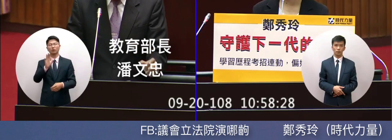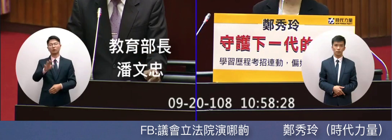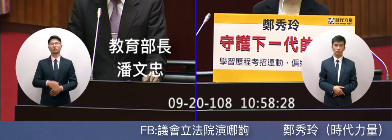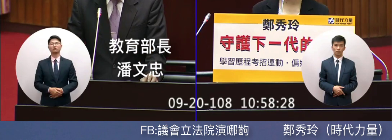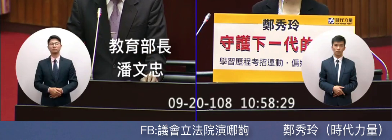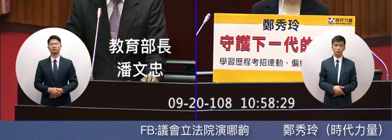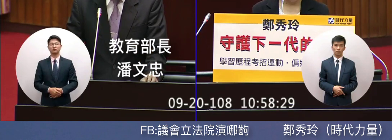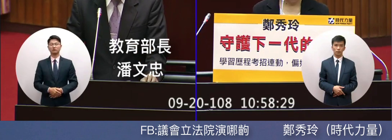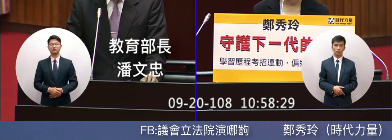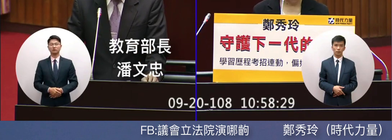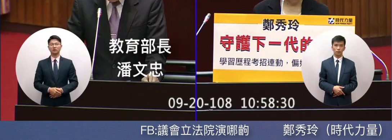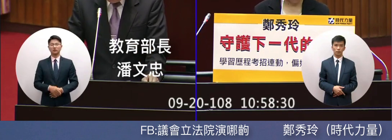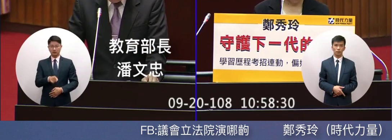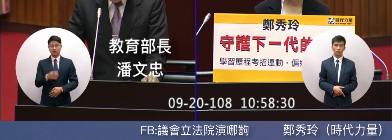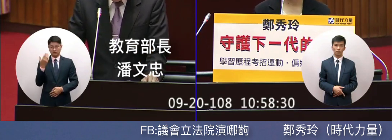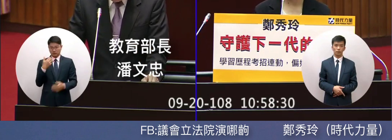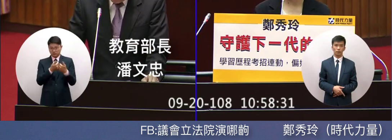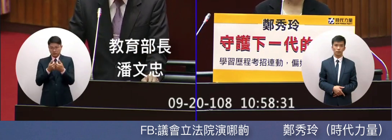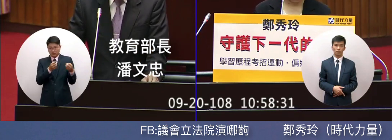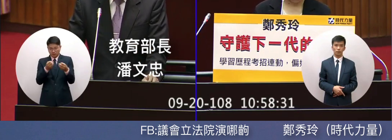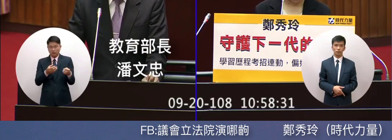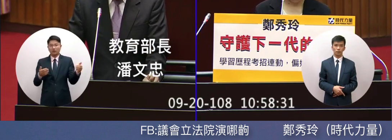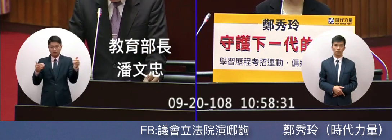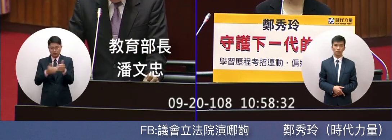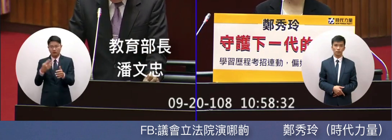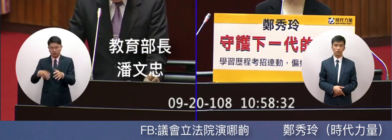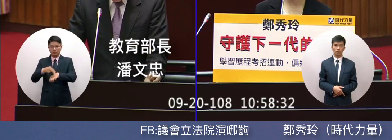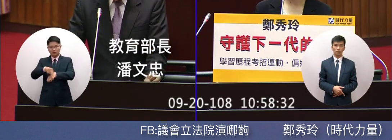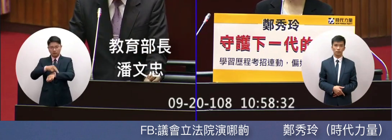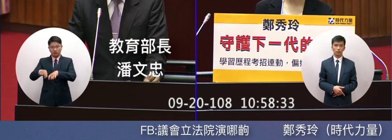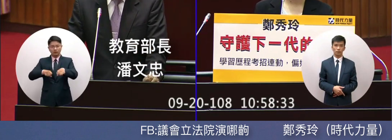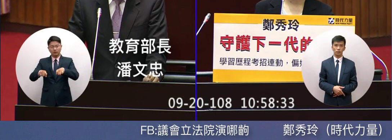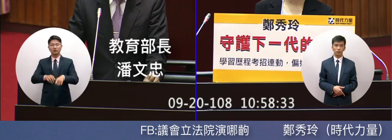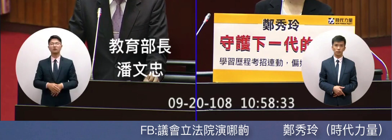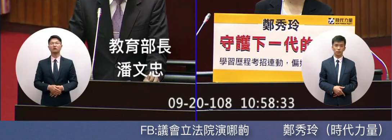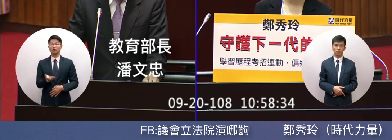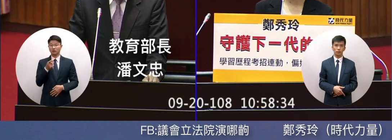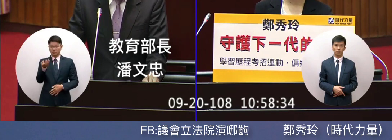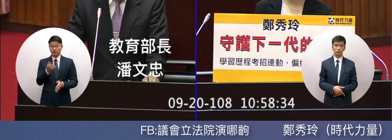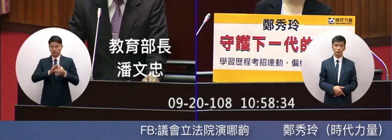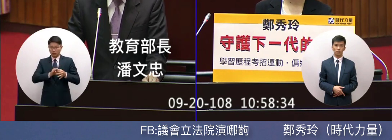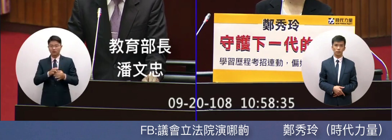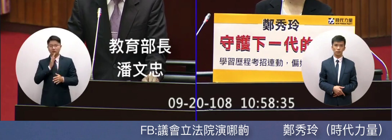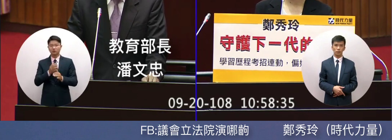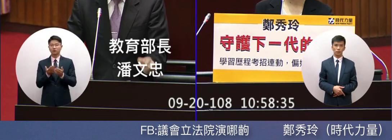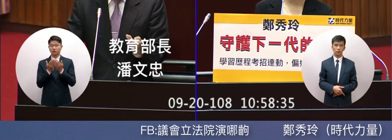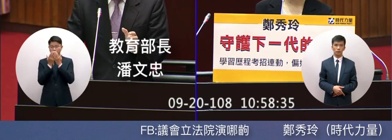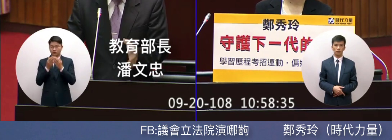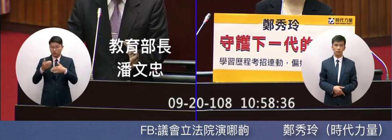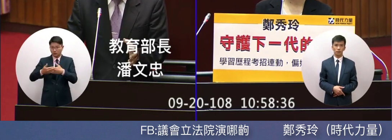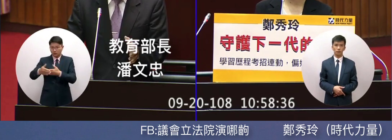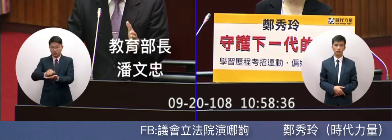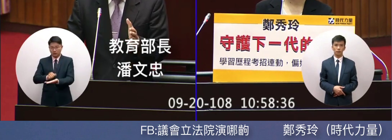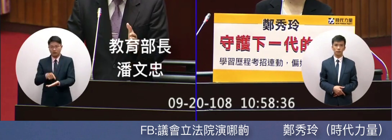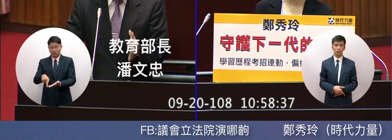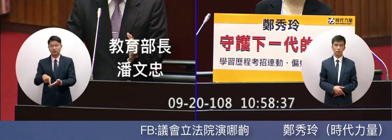机制之下，才来做比较细部的这种规划。那刚才委员特别关心到的哦，学习历程档案的